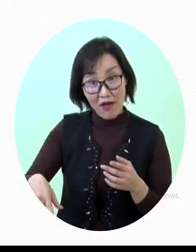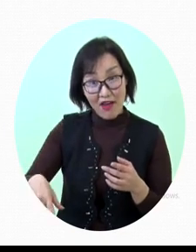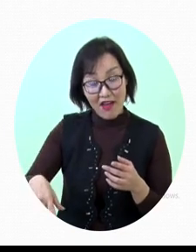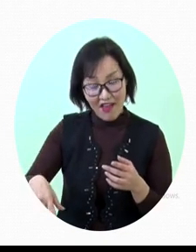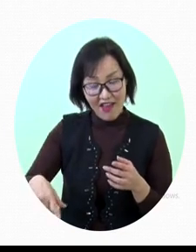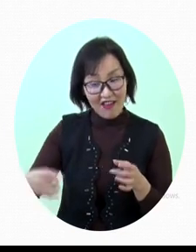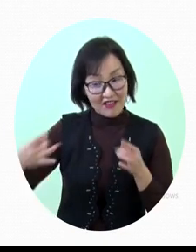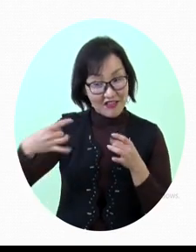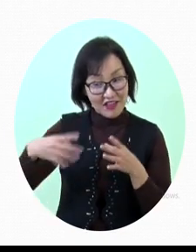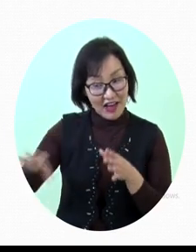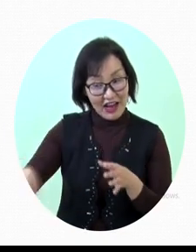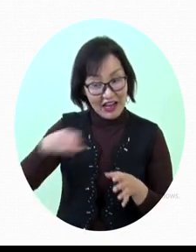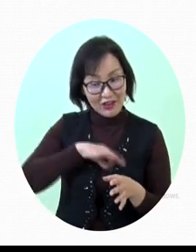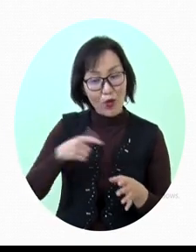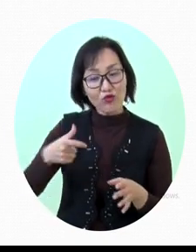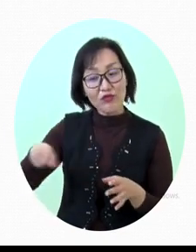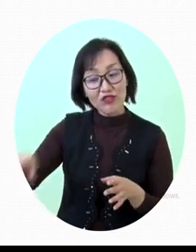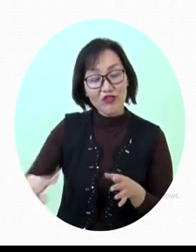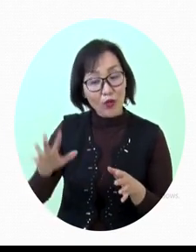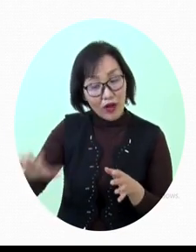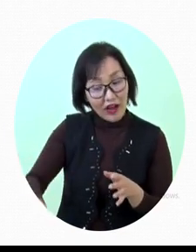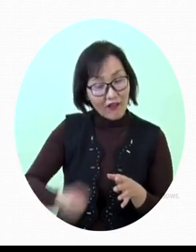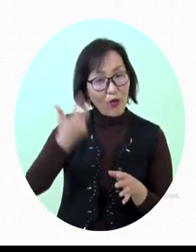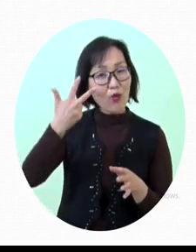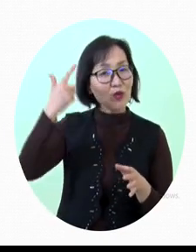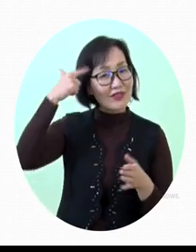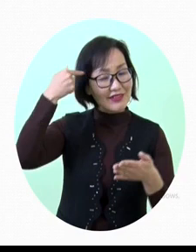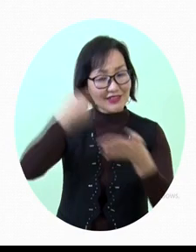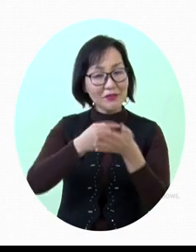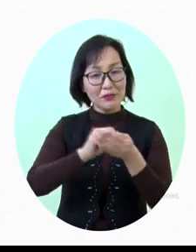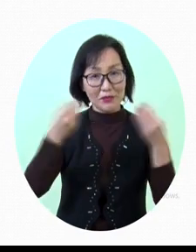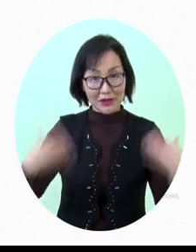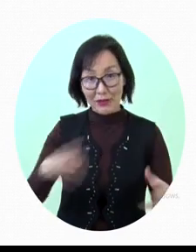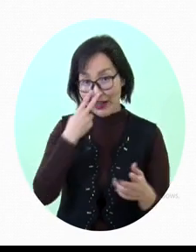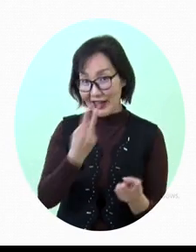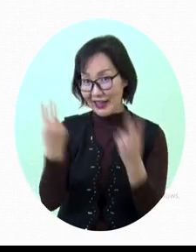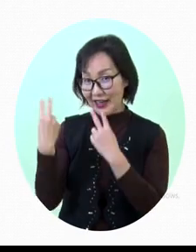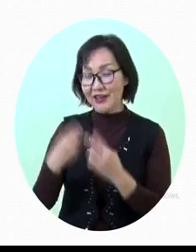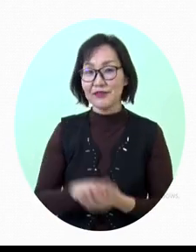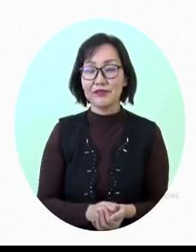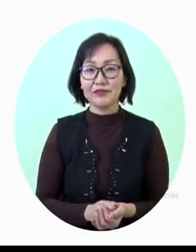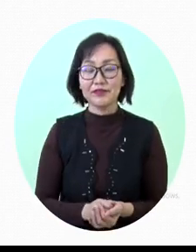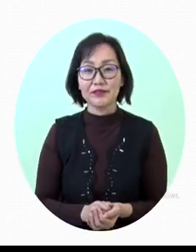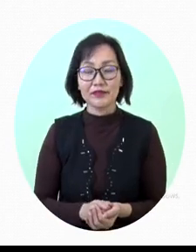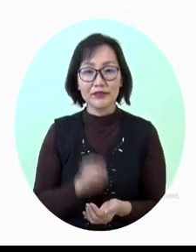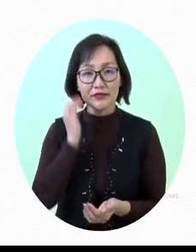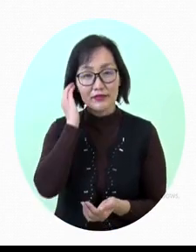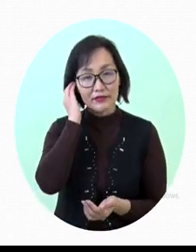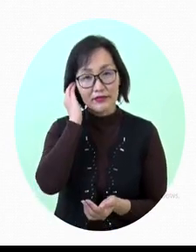байгаа. За тэр саналаас багш нь гурван саналыг бичсэн байна. За санаа авч болно хүүхдүүд